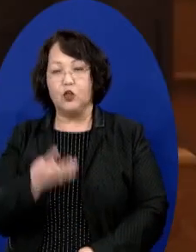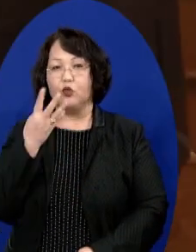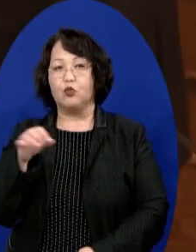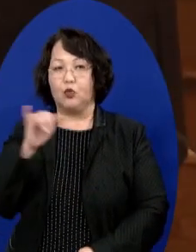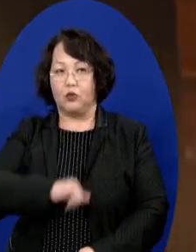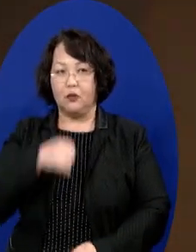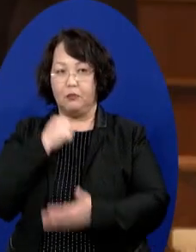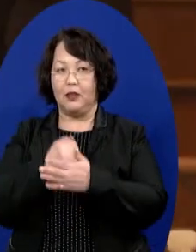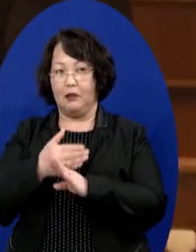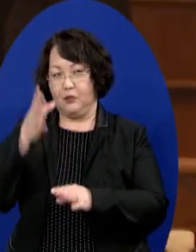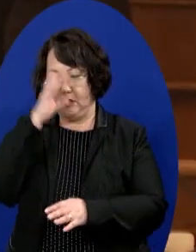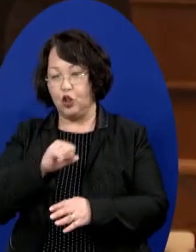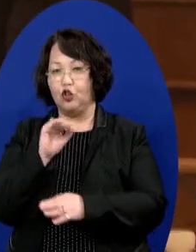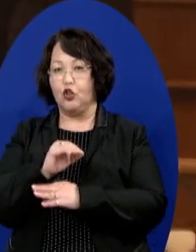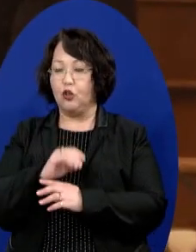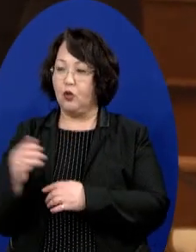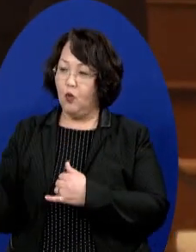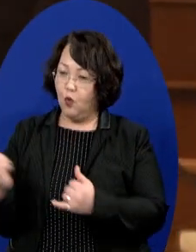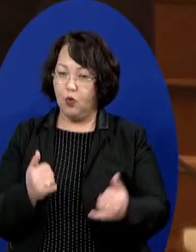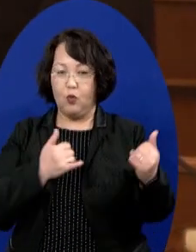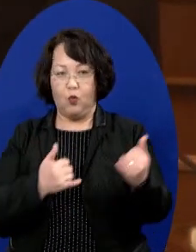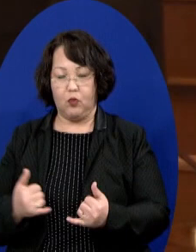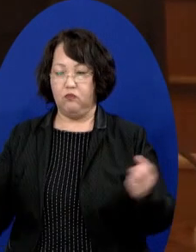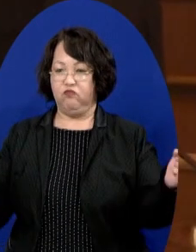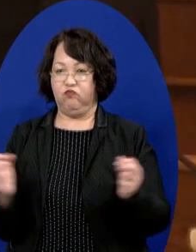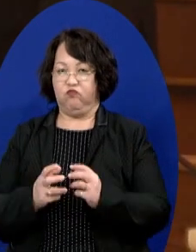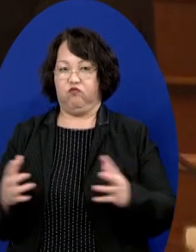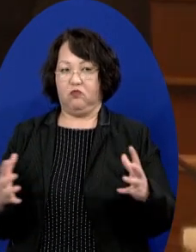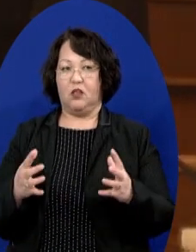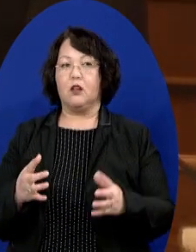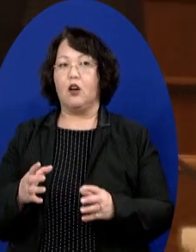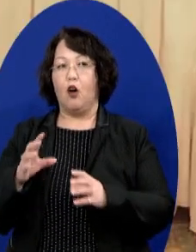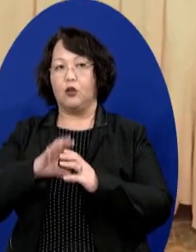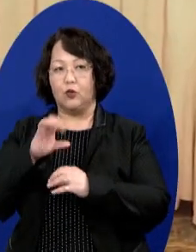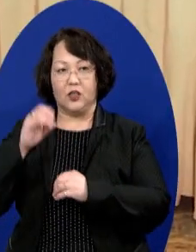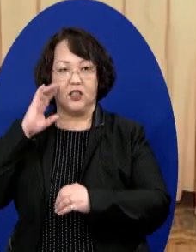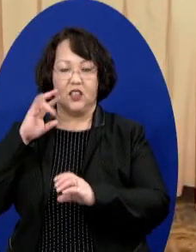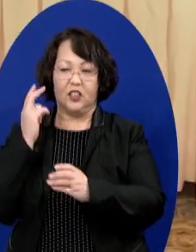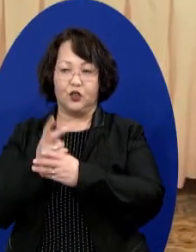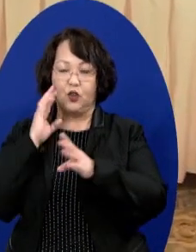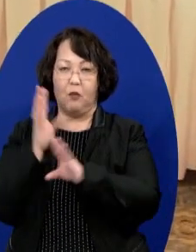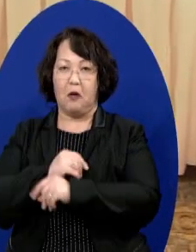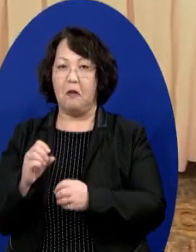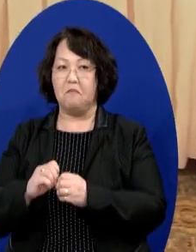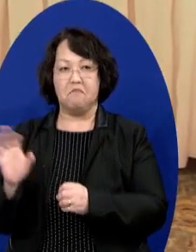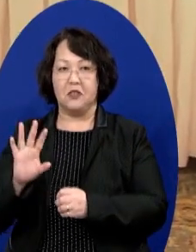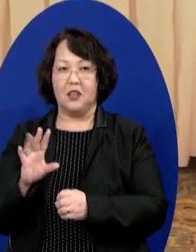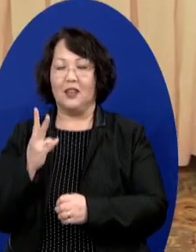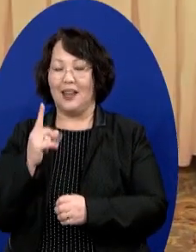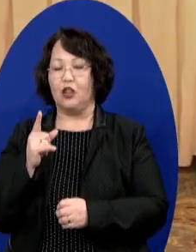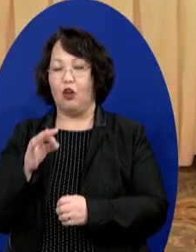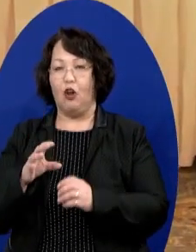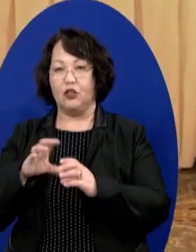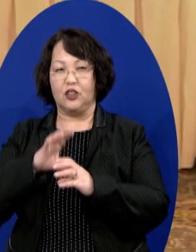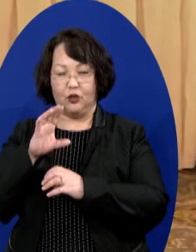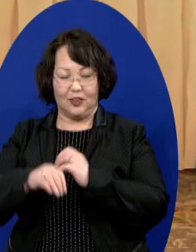батлан хамгаалахын сайд болон төлөөлөгчдийг урьсан юм байна. За баг хурал НАТОгийн нөмір нөөлөкт болоогүй. НАТО эвслийн гишүүн бус улс орнууд